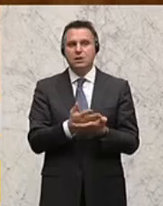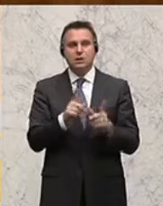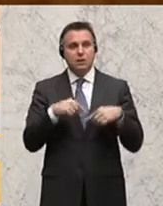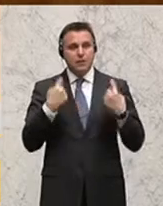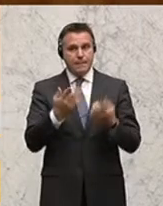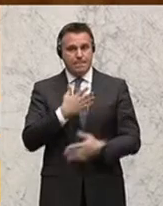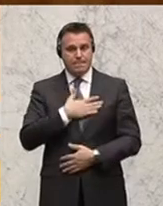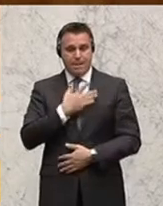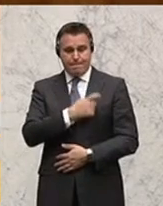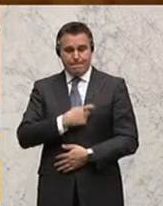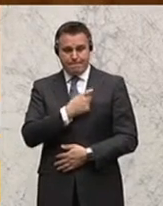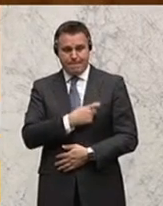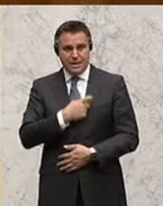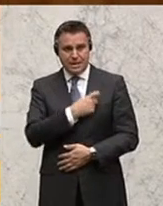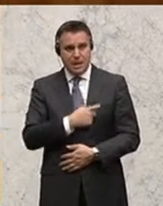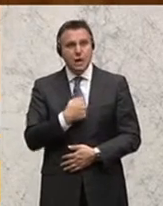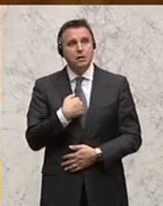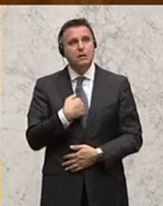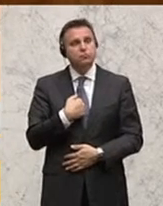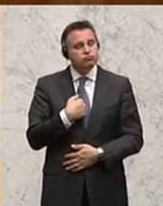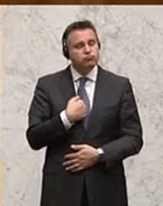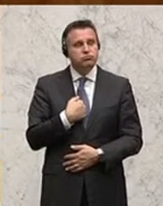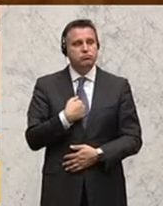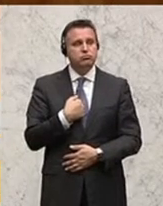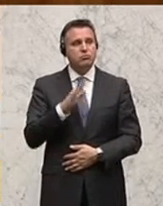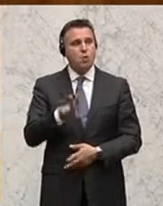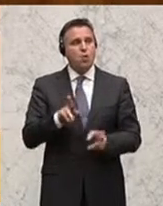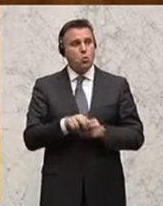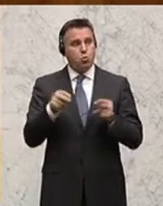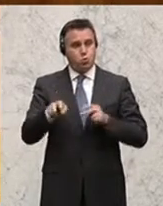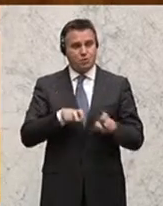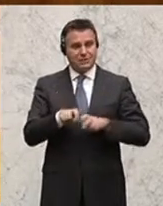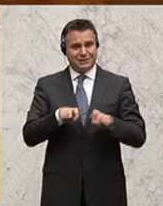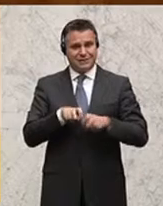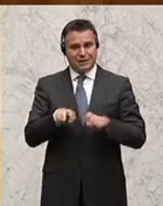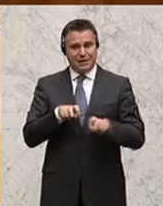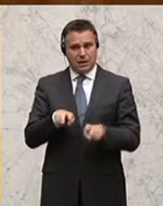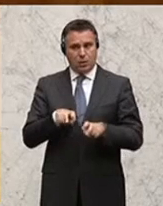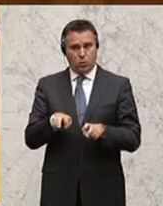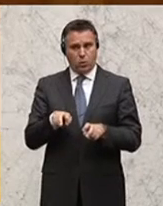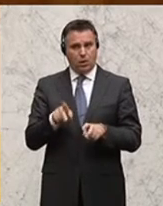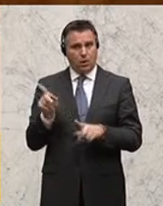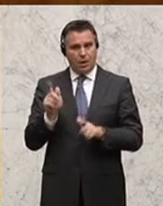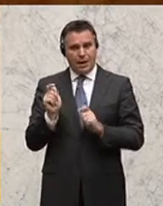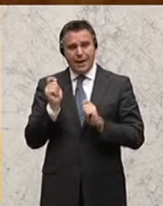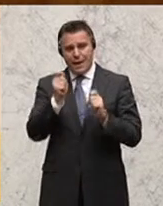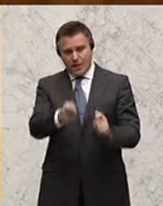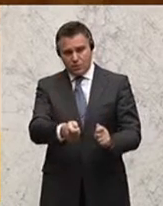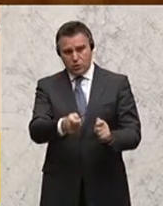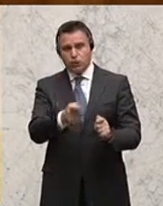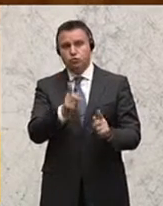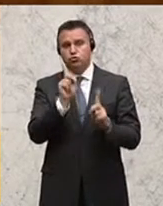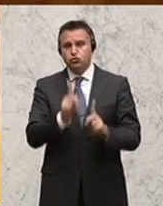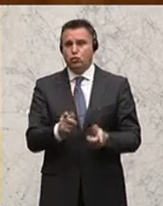unsere Fraktion, dass wir eigentlich wenig Verständnis dafür haben, dass die Bundesregierung hier heute einen Antrag zur